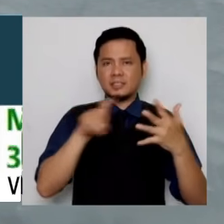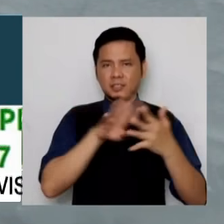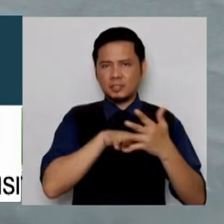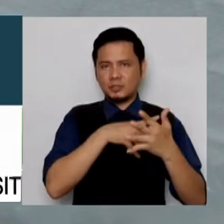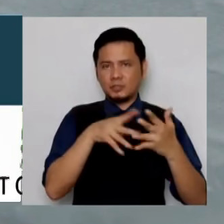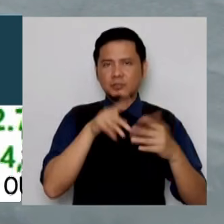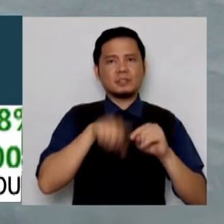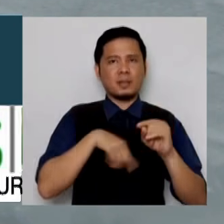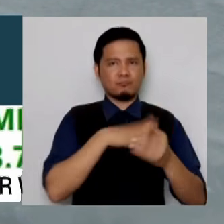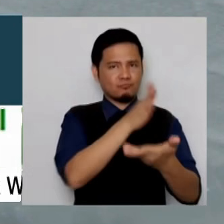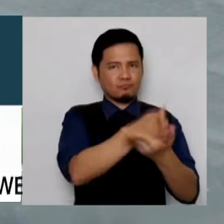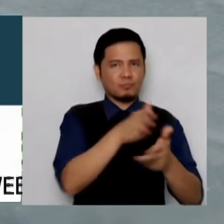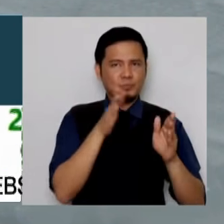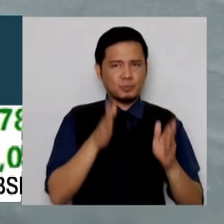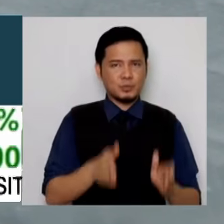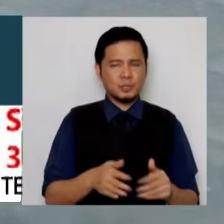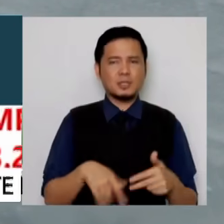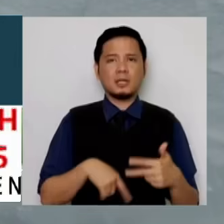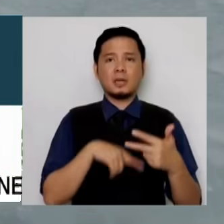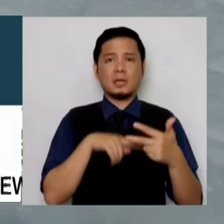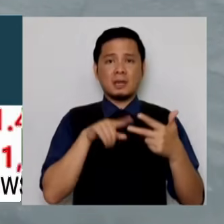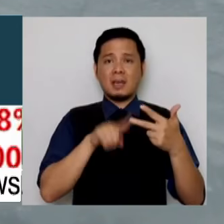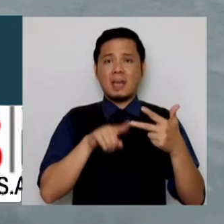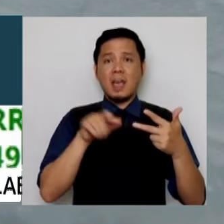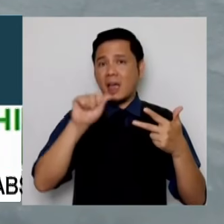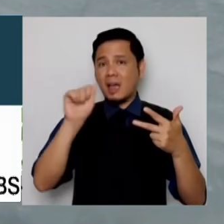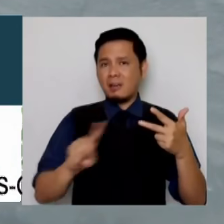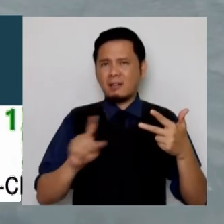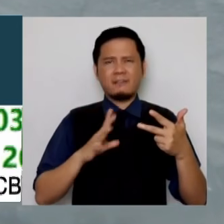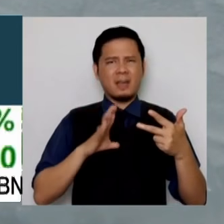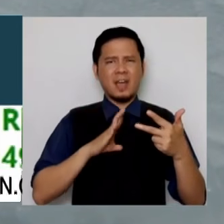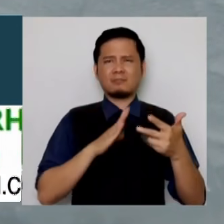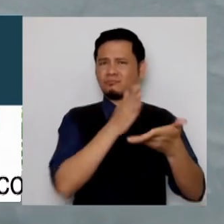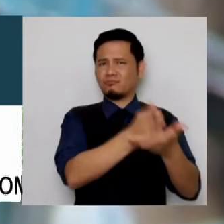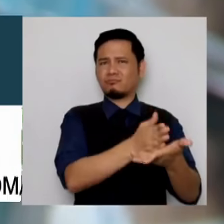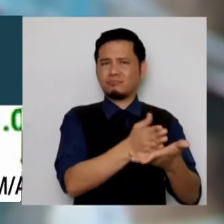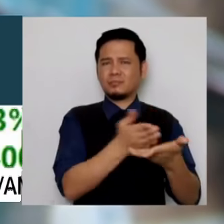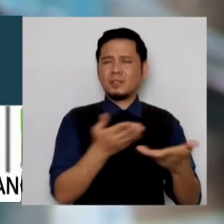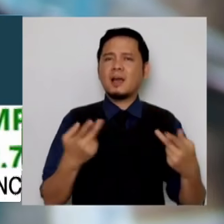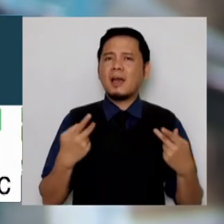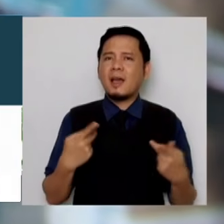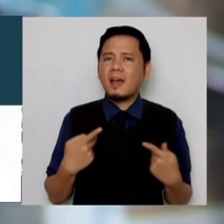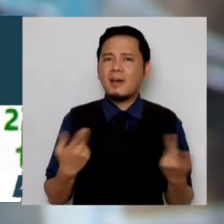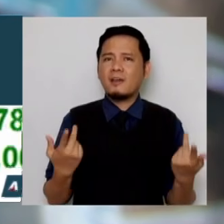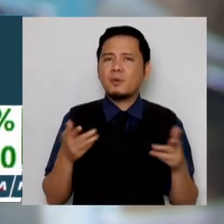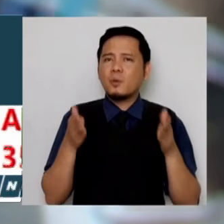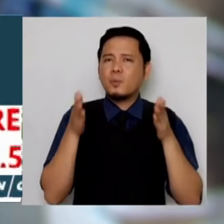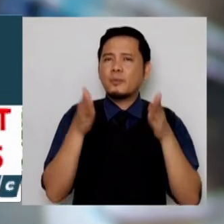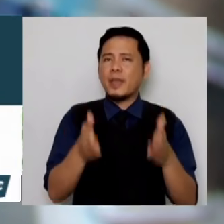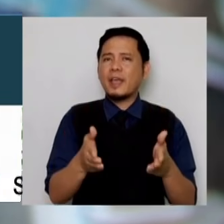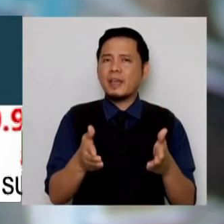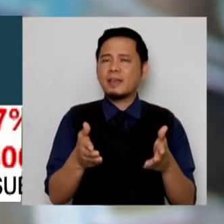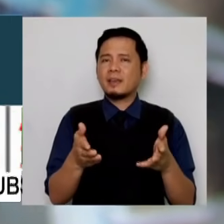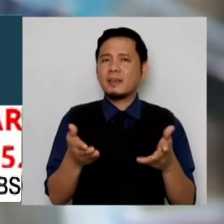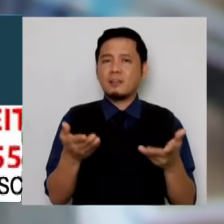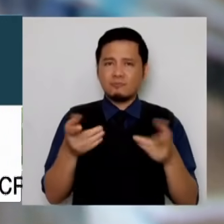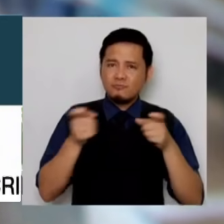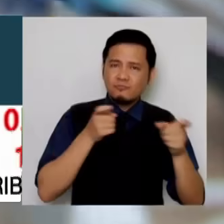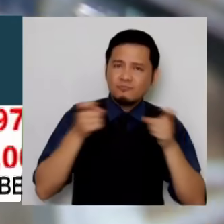walk-in. AstraZeneca, pwede kayo mag-walk-in. So there is a way na para ma-manage